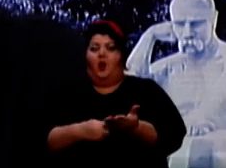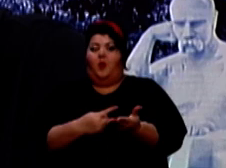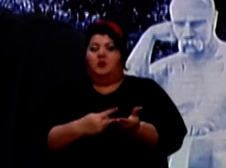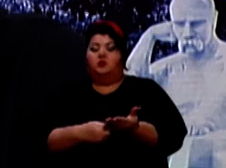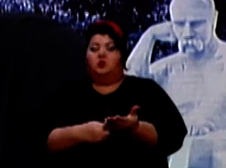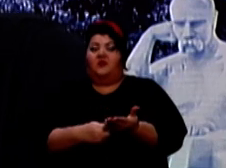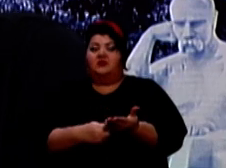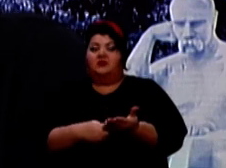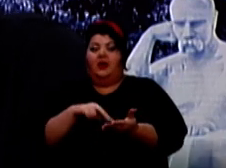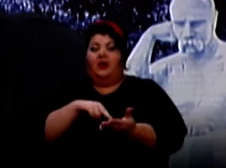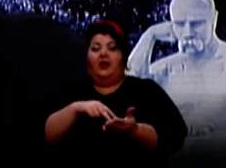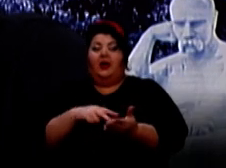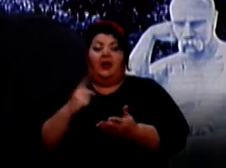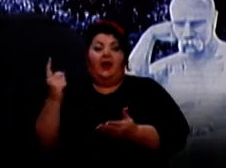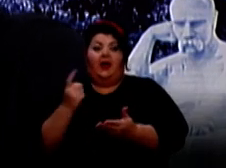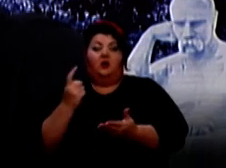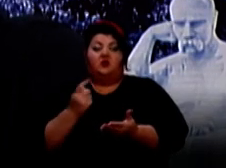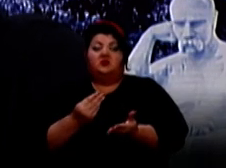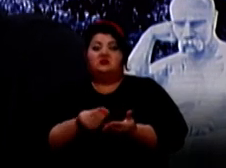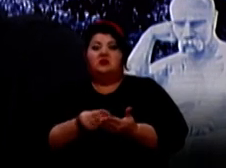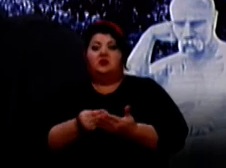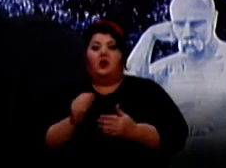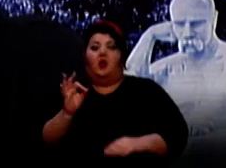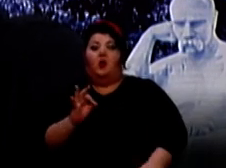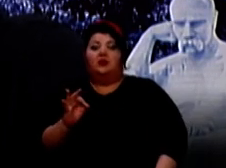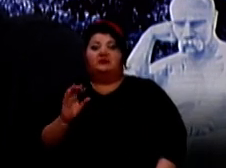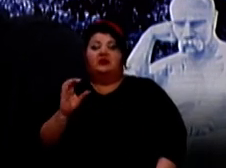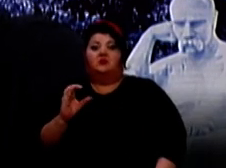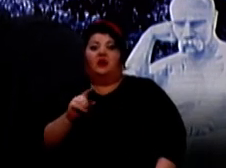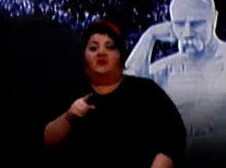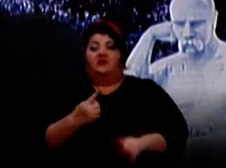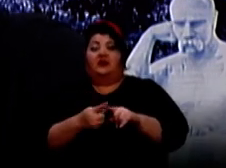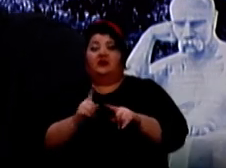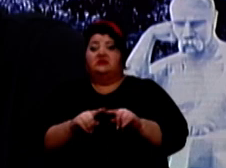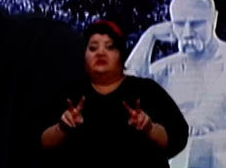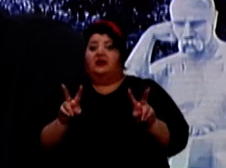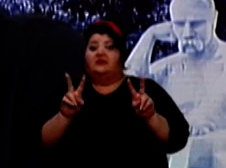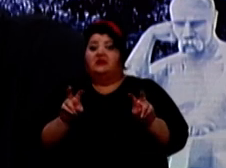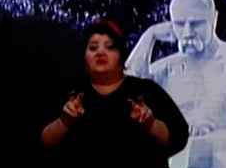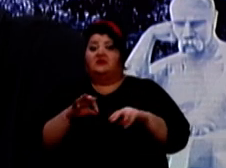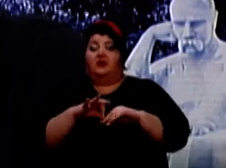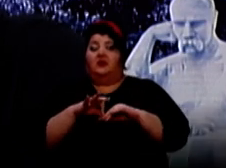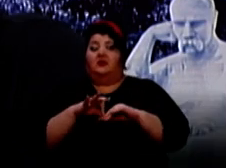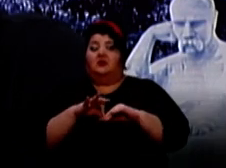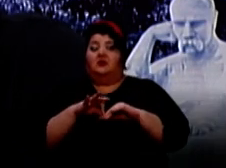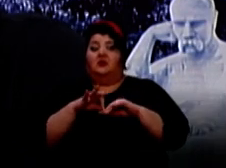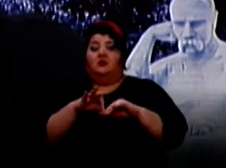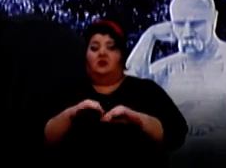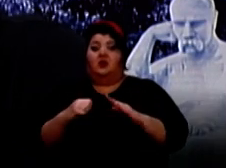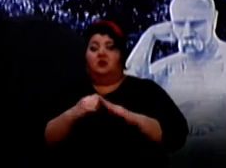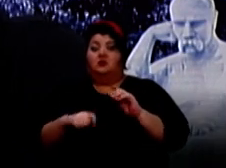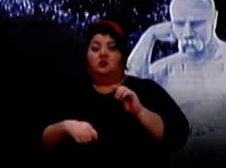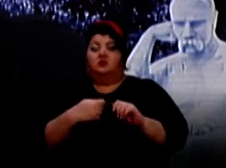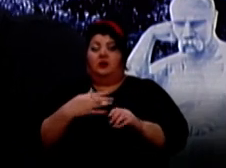Необґрунтований економічний тариф Олександра Сергійовича, як ви це називаєте, призвив до збитків